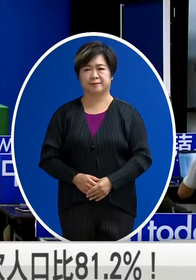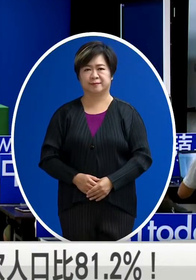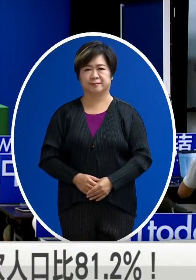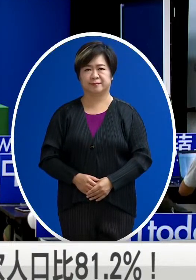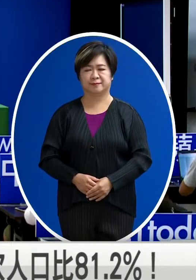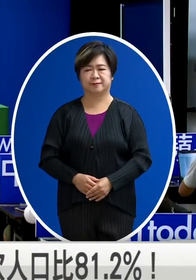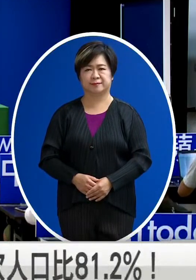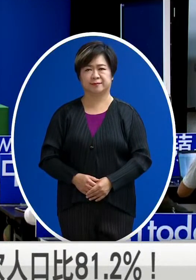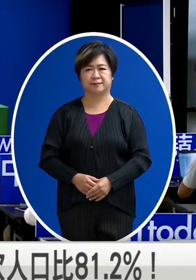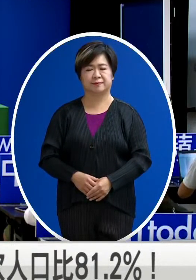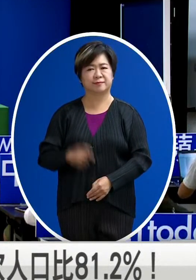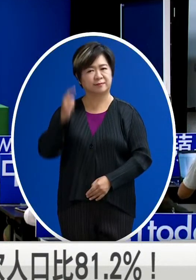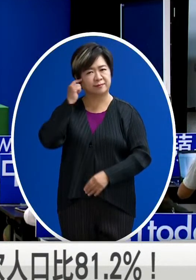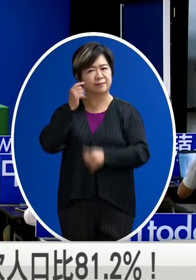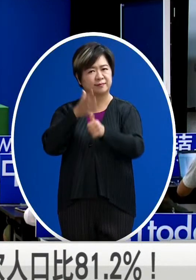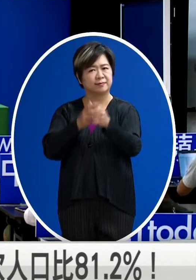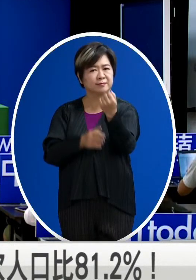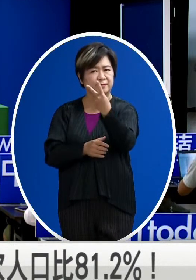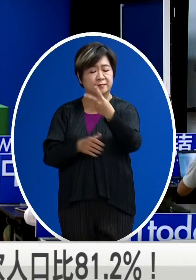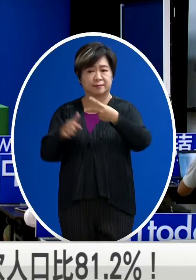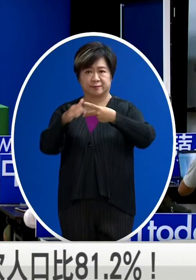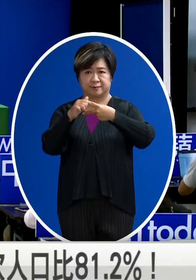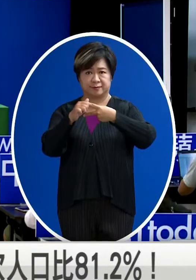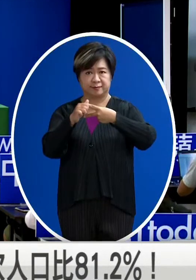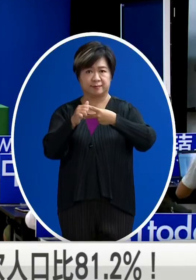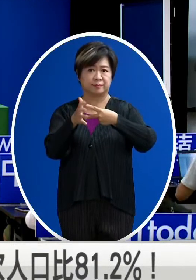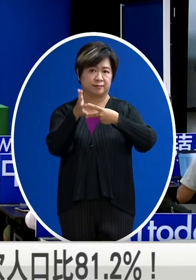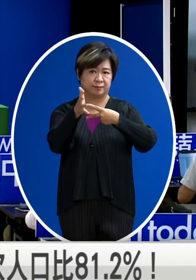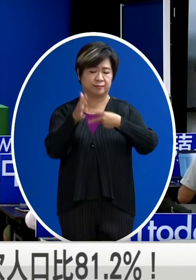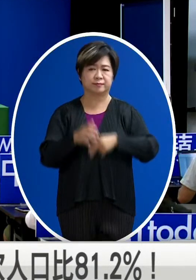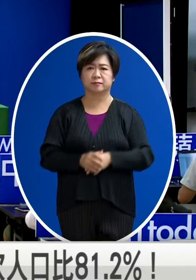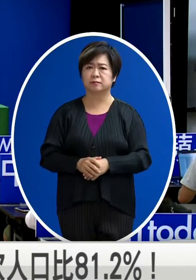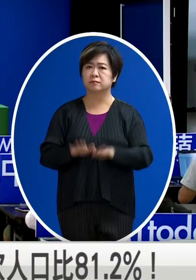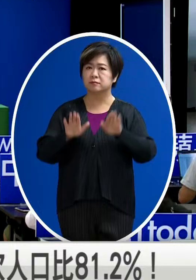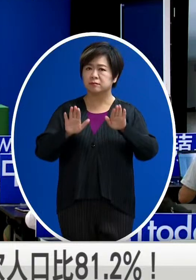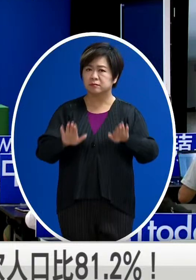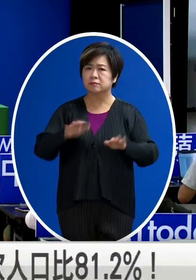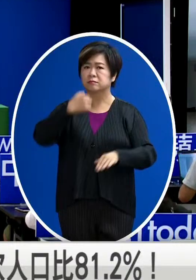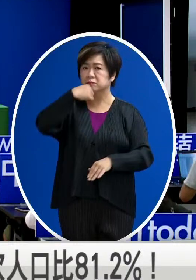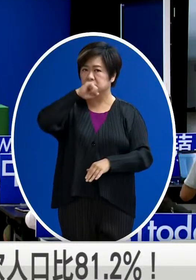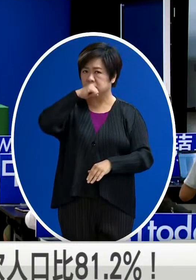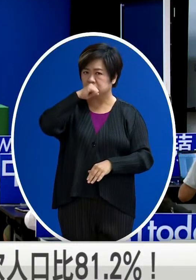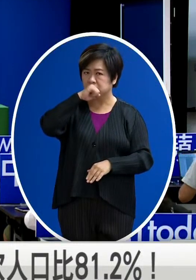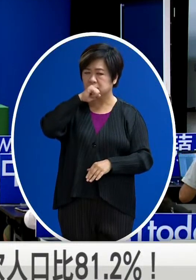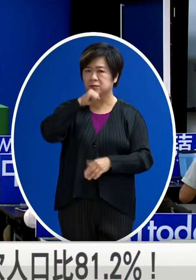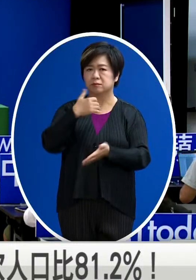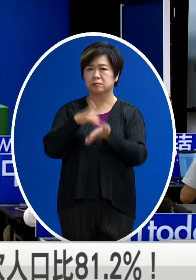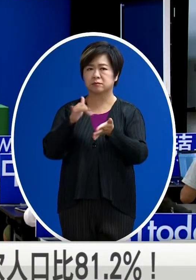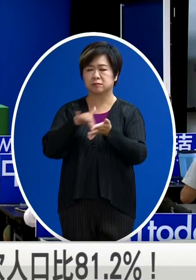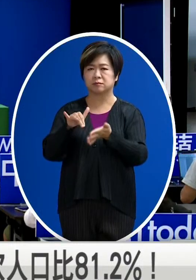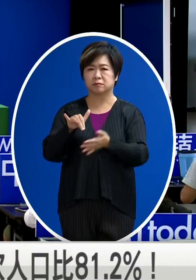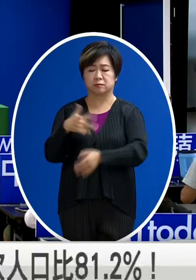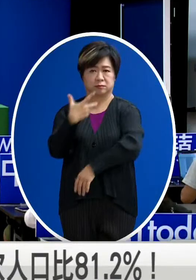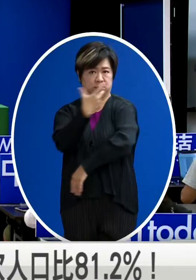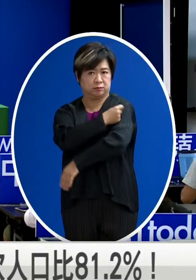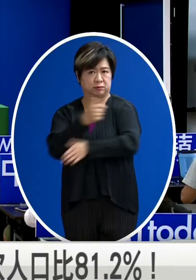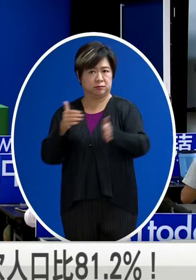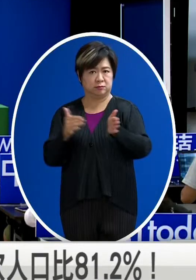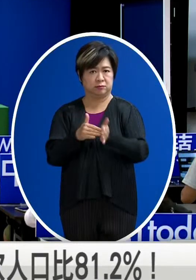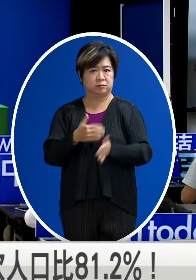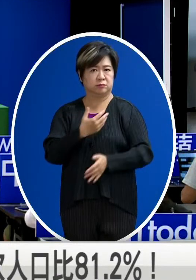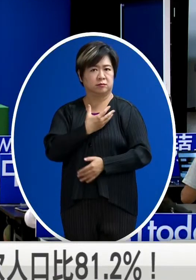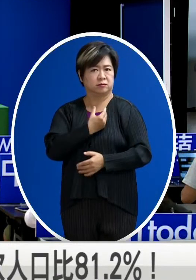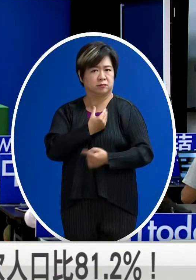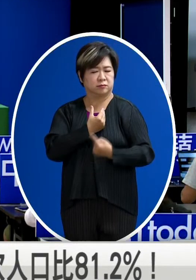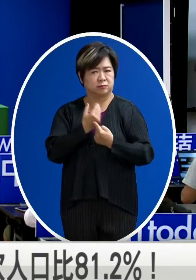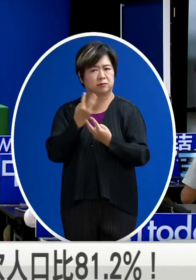谢谢，这边有2个问题想请教。第一个想请问说，目前台湾累计有通报打疫苗以后出现心肌